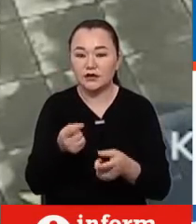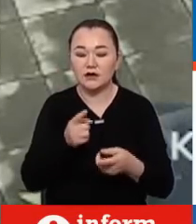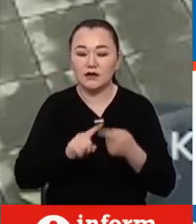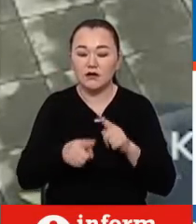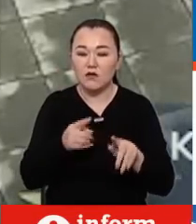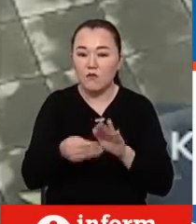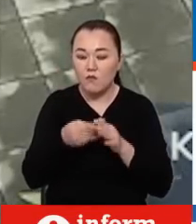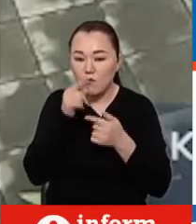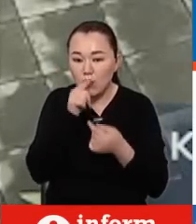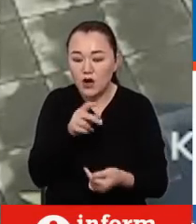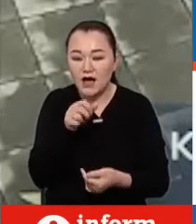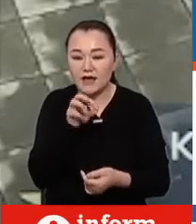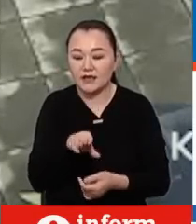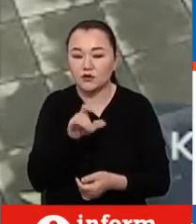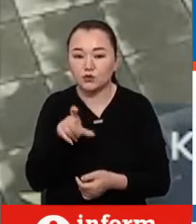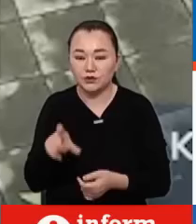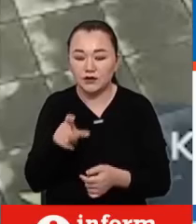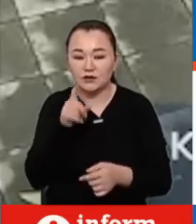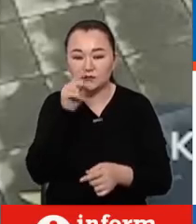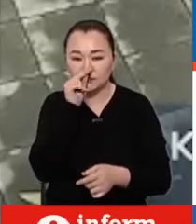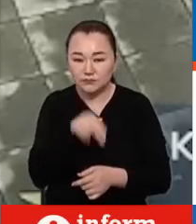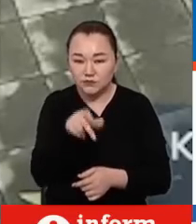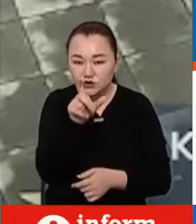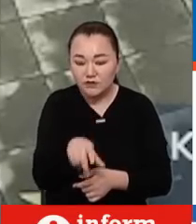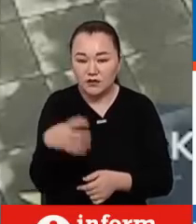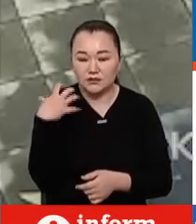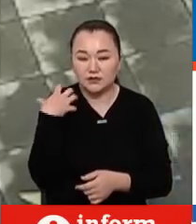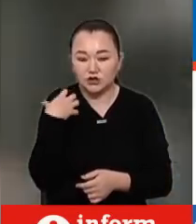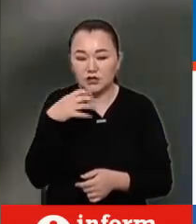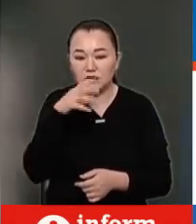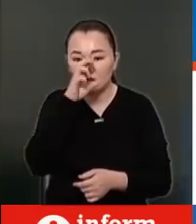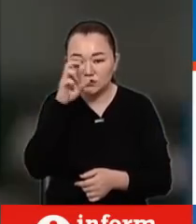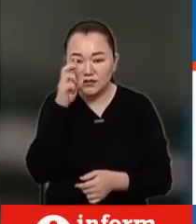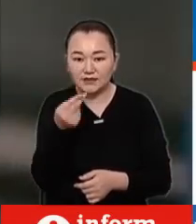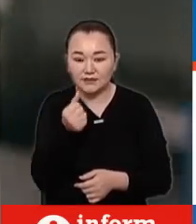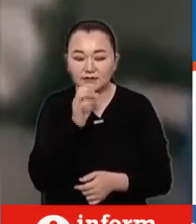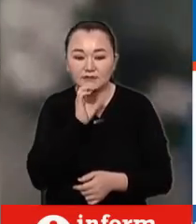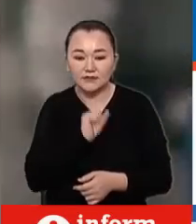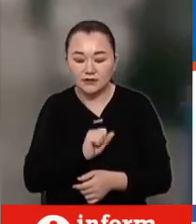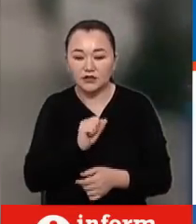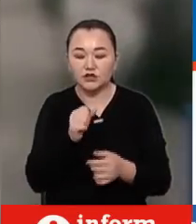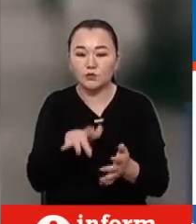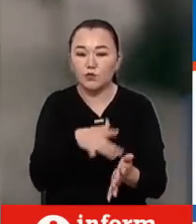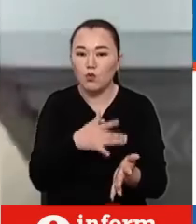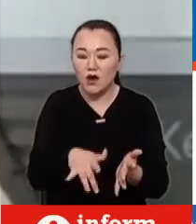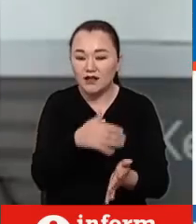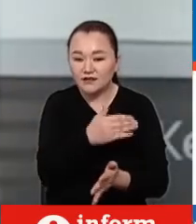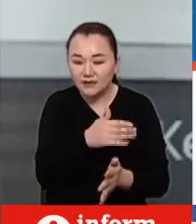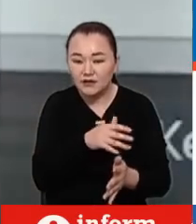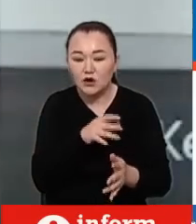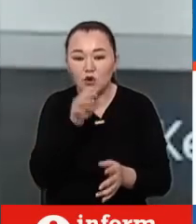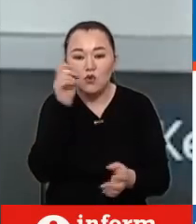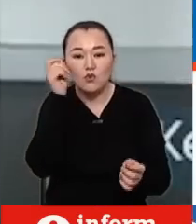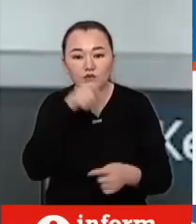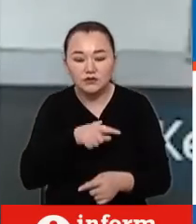жемқорлыққа қарсы агенттік мамандары күдікке ілінген басшы мемлекеттің қаражатын жымқырған есепшінің айласын білгеннен